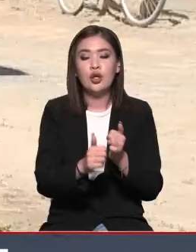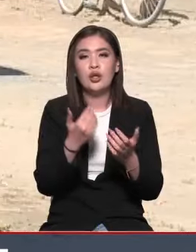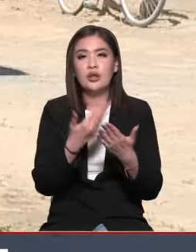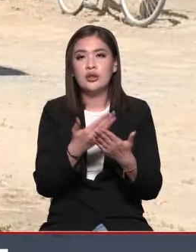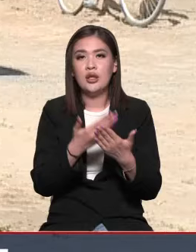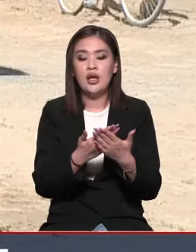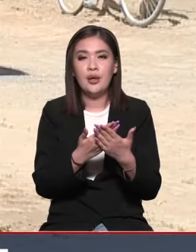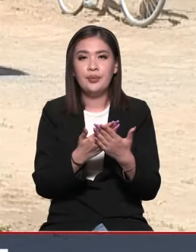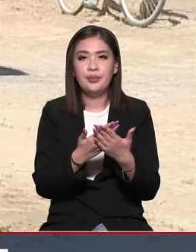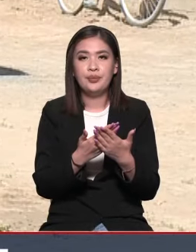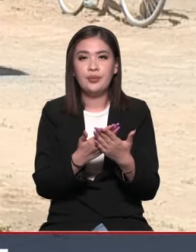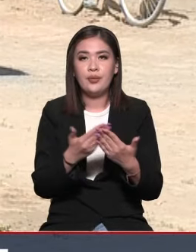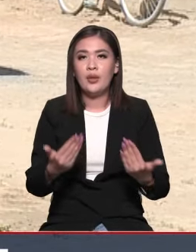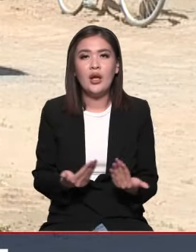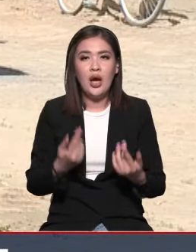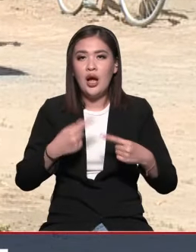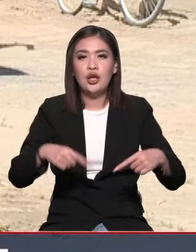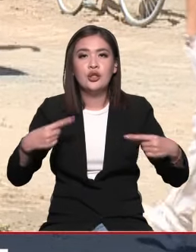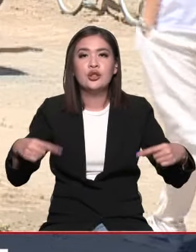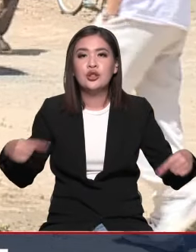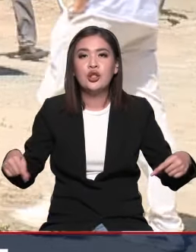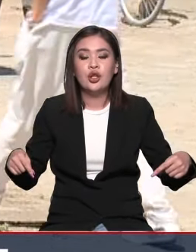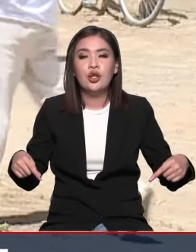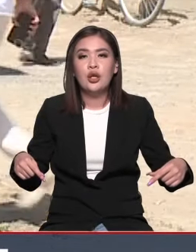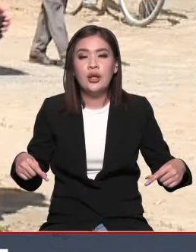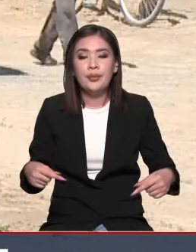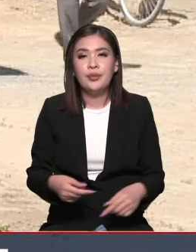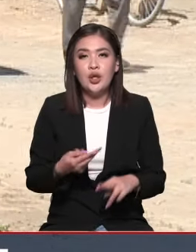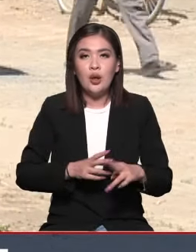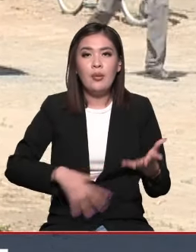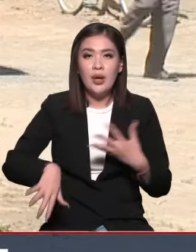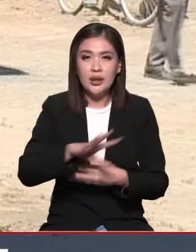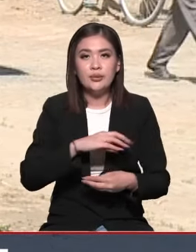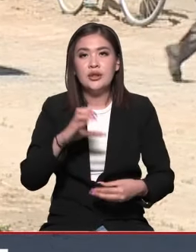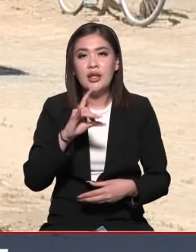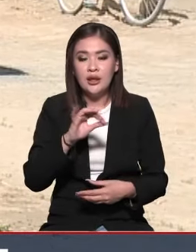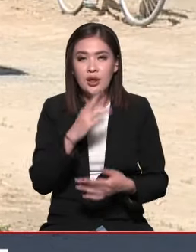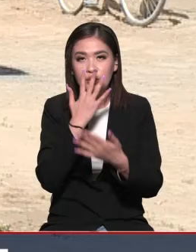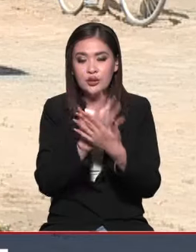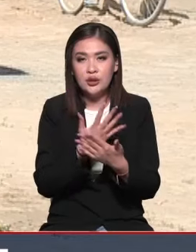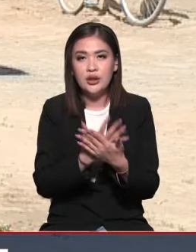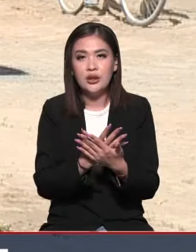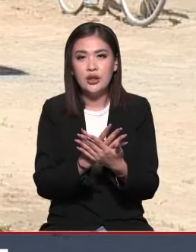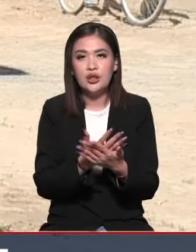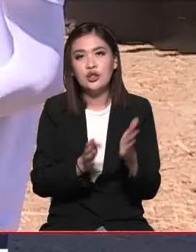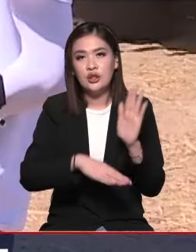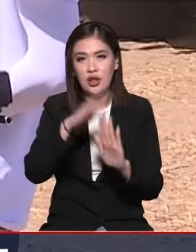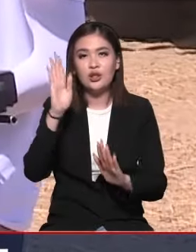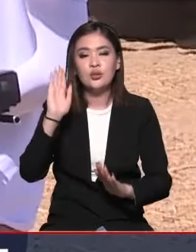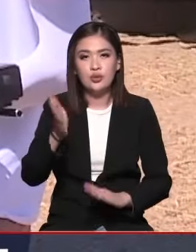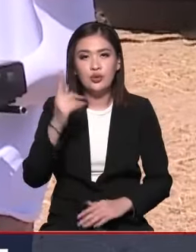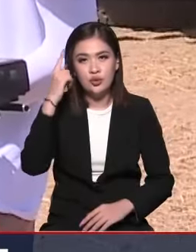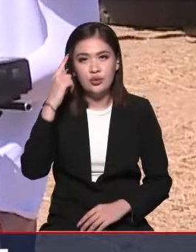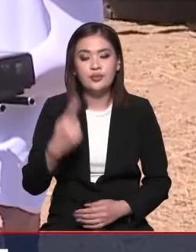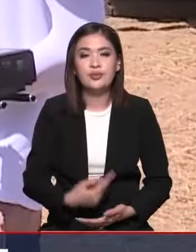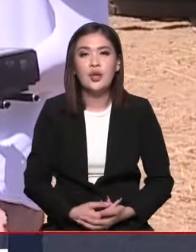болады, әртүрлі ситуациялар болады. Осының бәрі біздің сериалымызда қамтылған, жақсы жағынан көрсетеміз деген ойдамын.